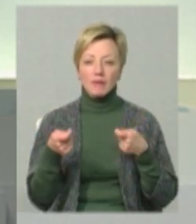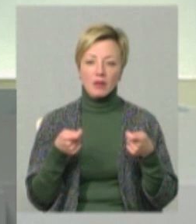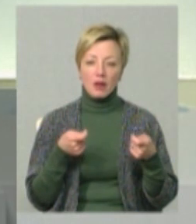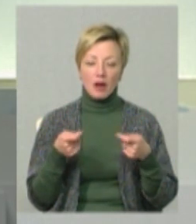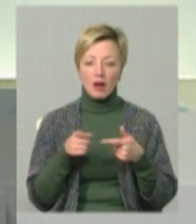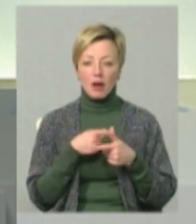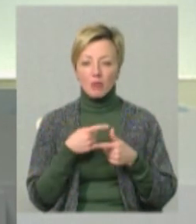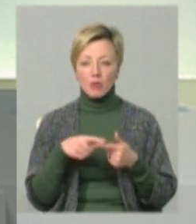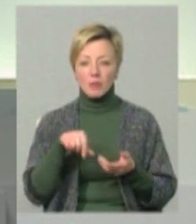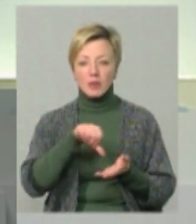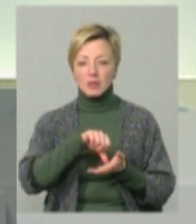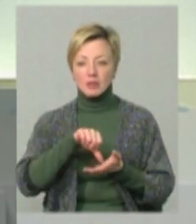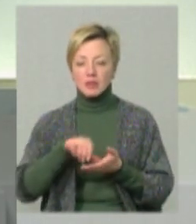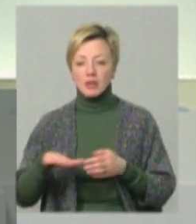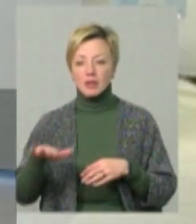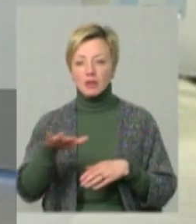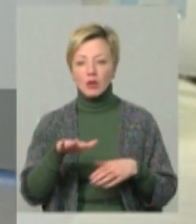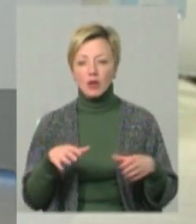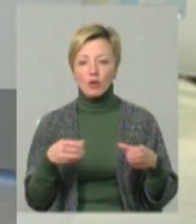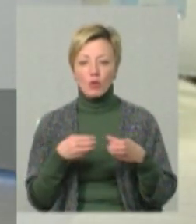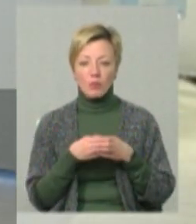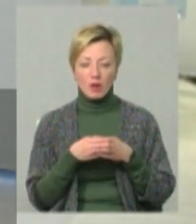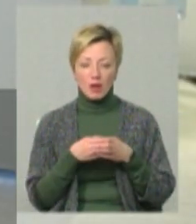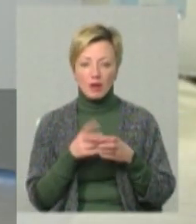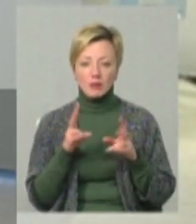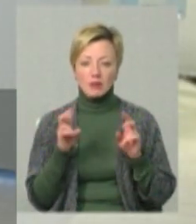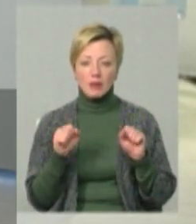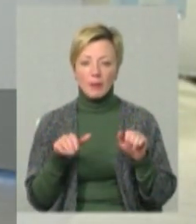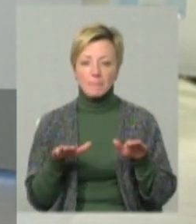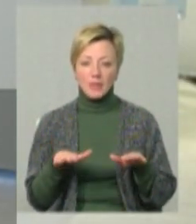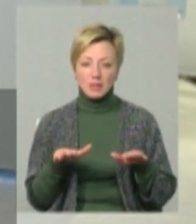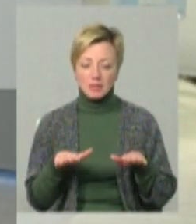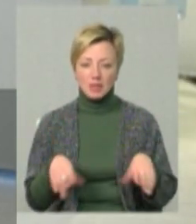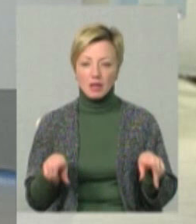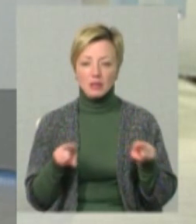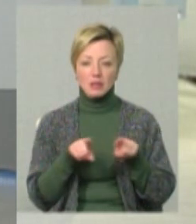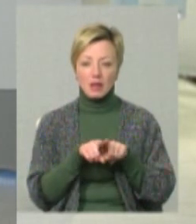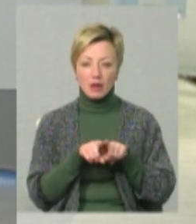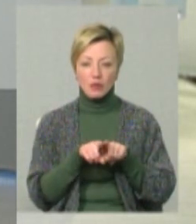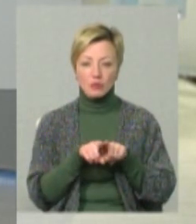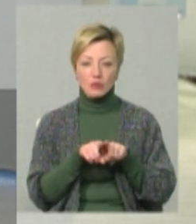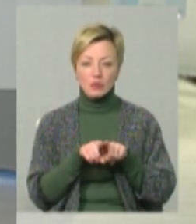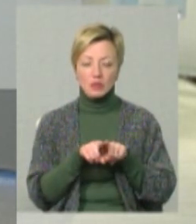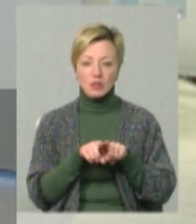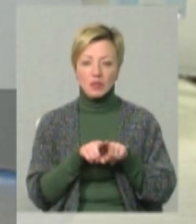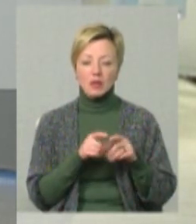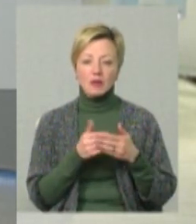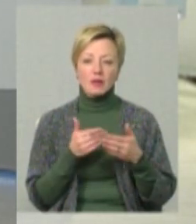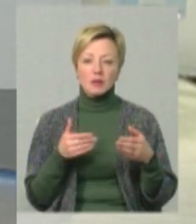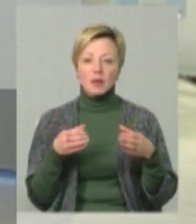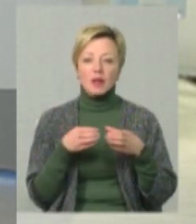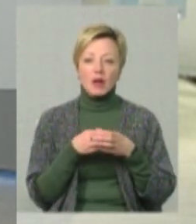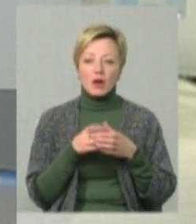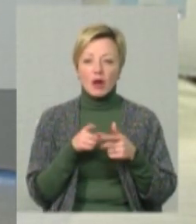керівника або представників територіальної громади на місцях, також від